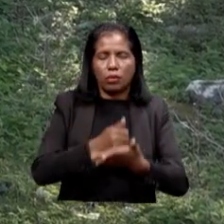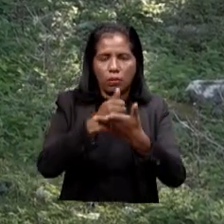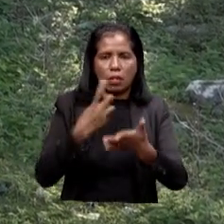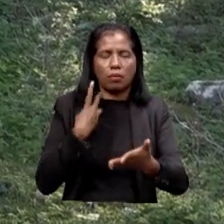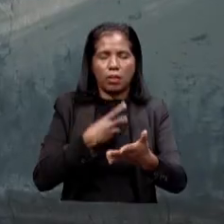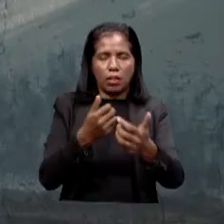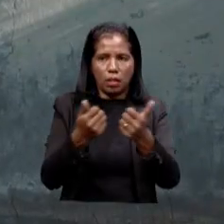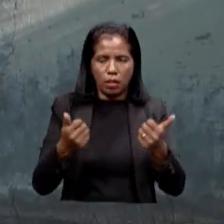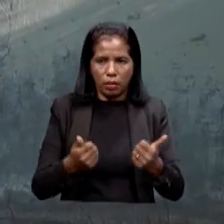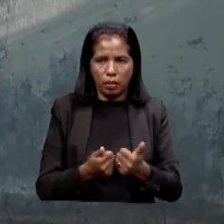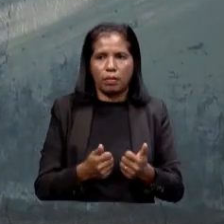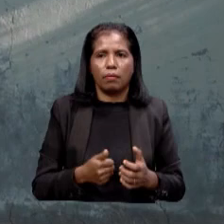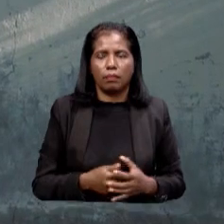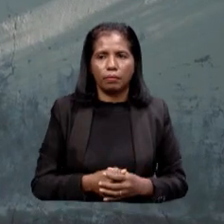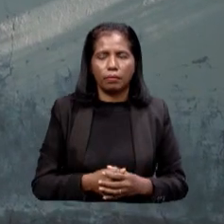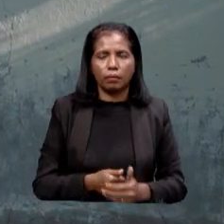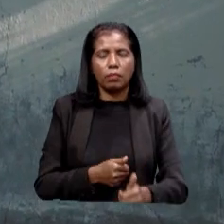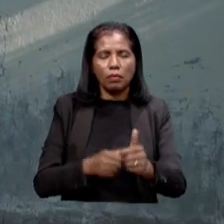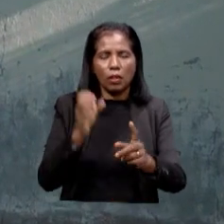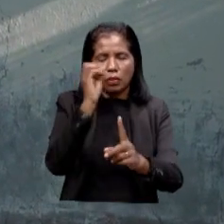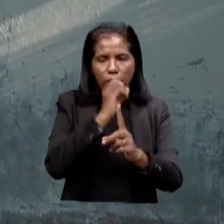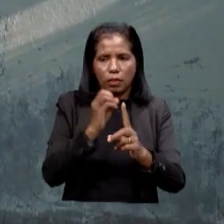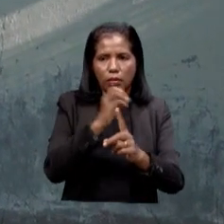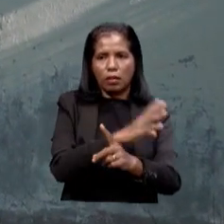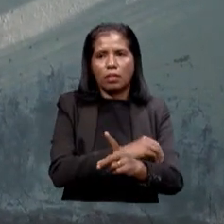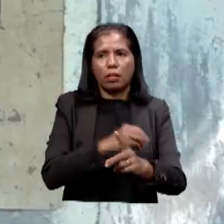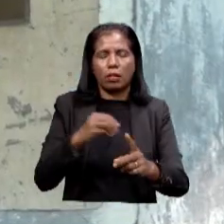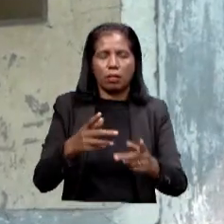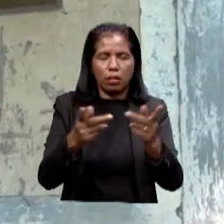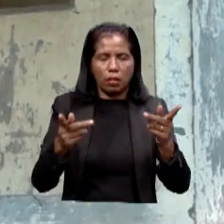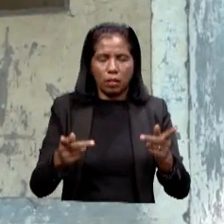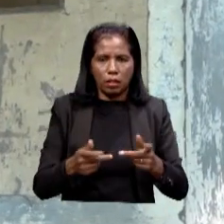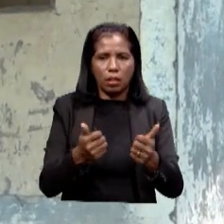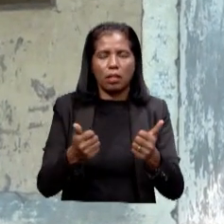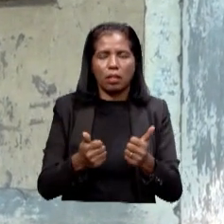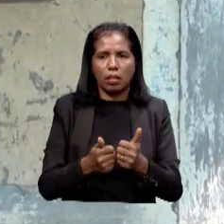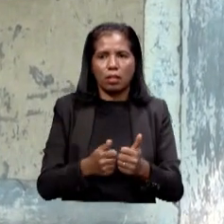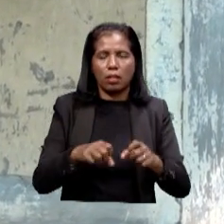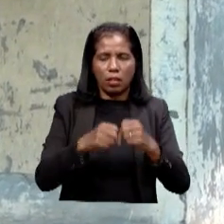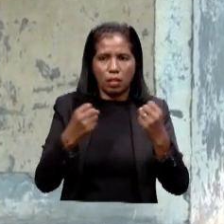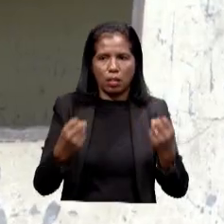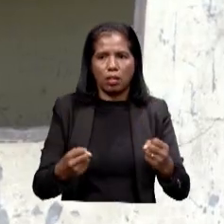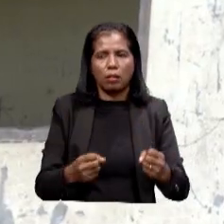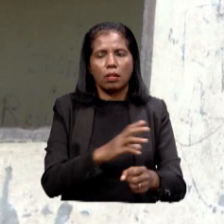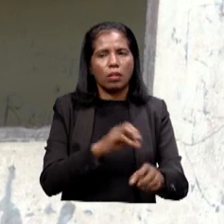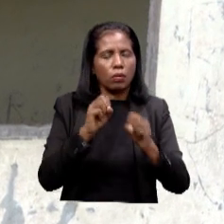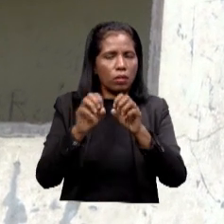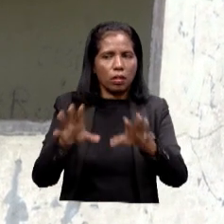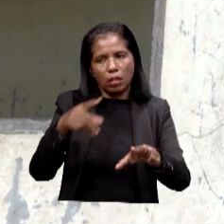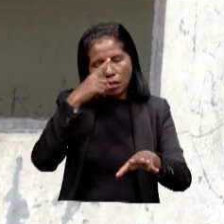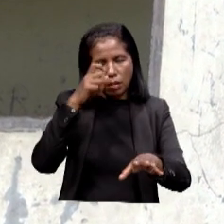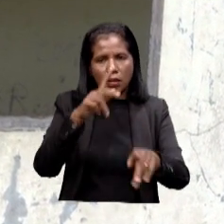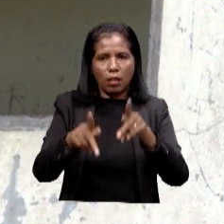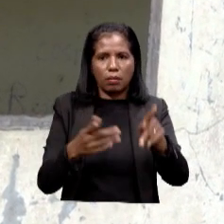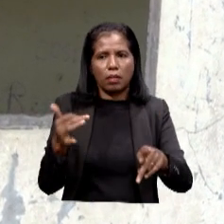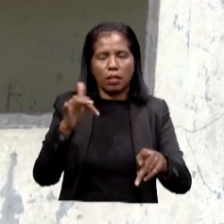amnia liafuang. Tur observasaun Jemen, posto Saudi aldeia desa Gua hokon disang ak no abandonado tambane komendare